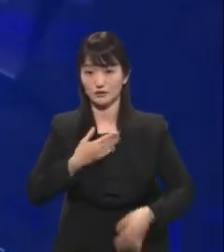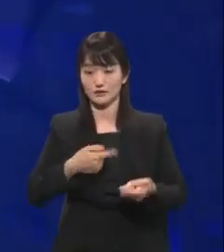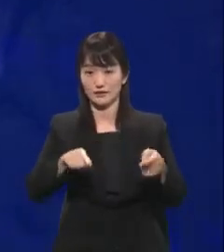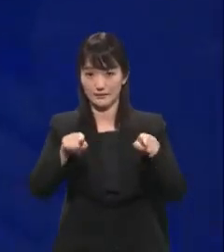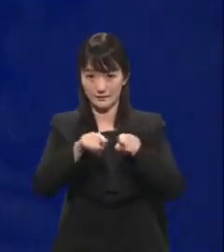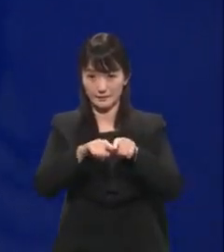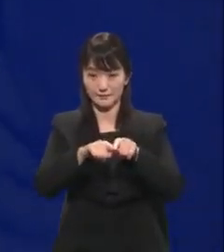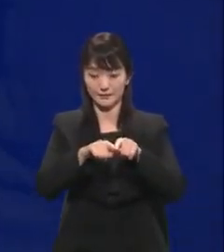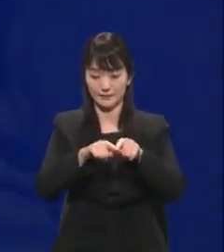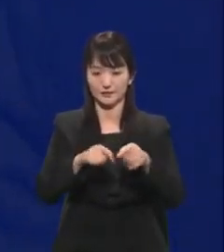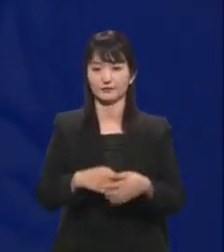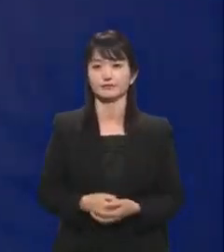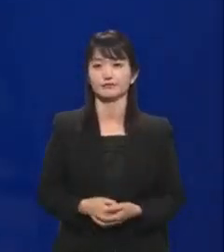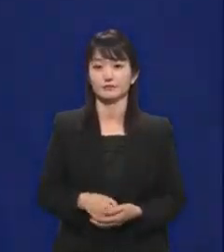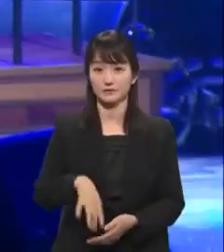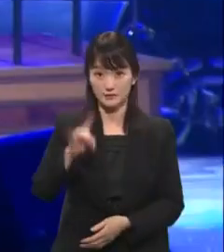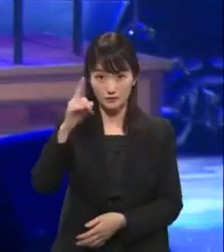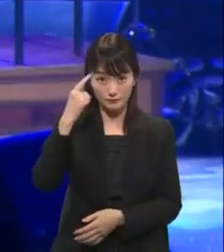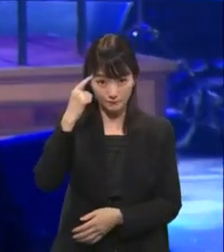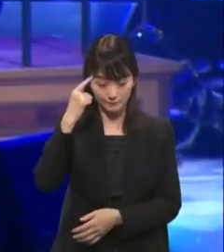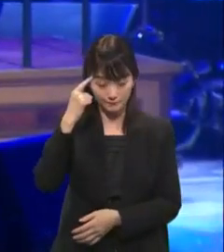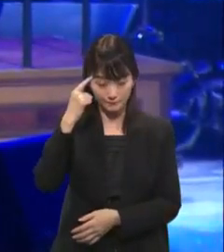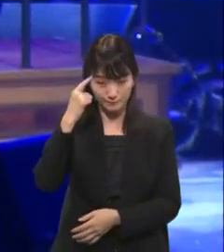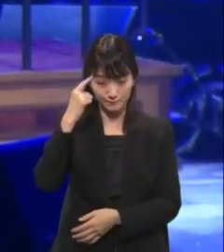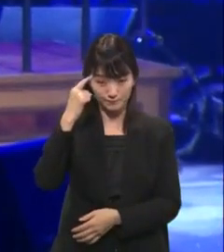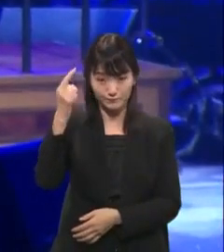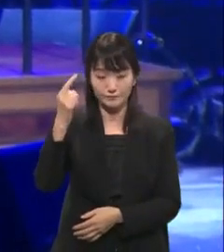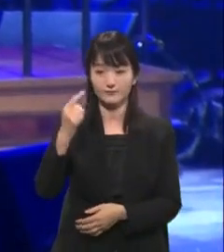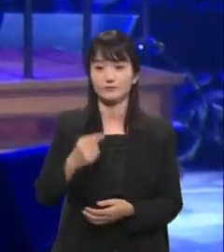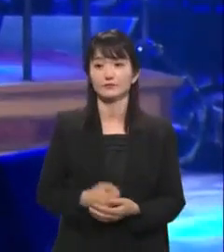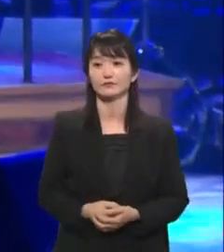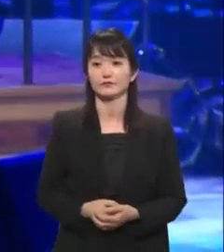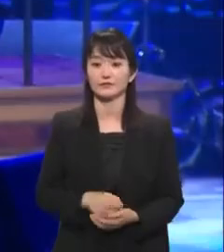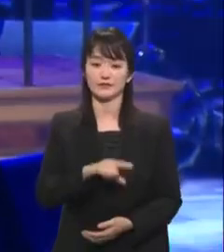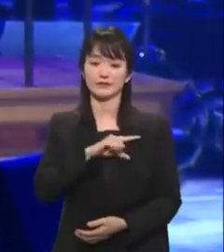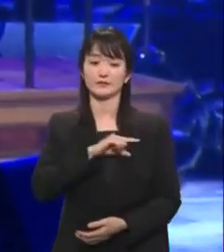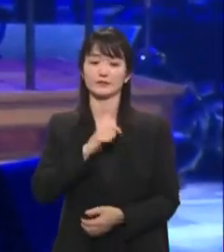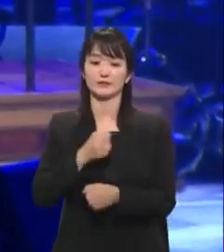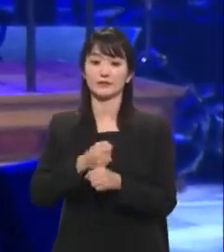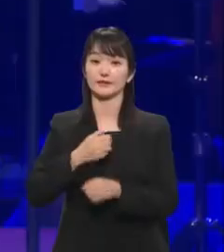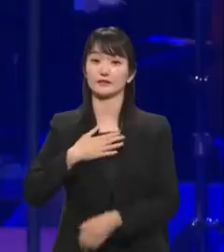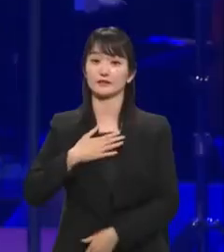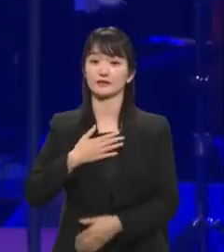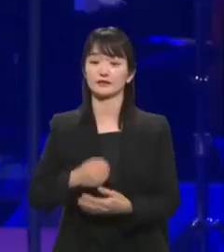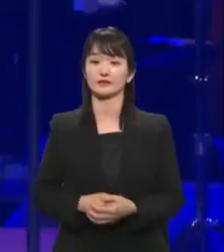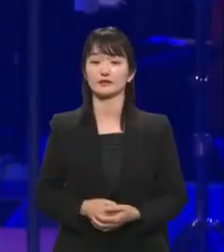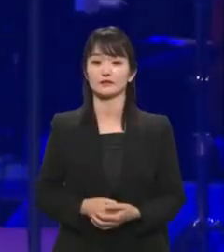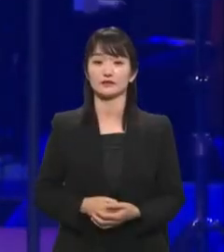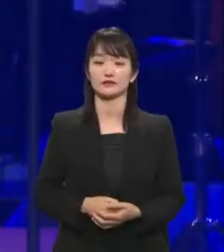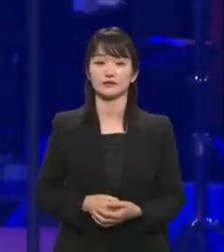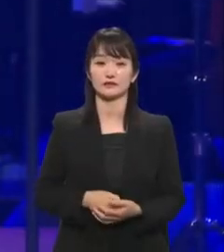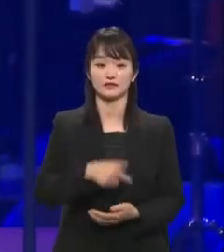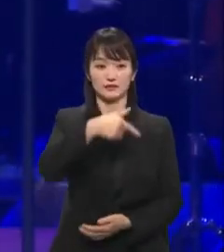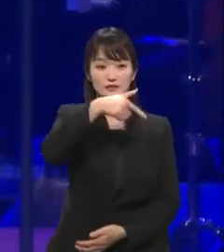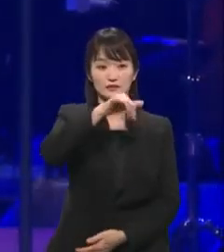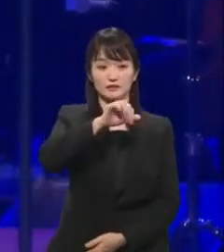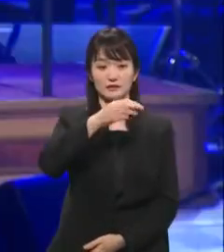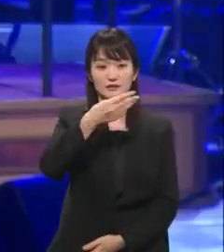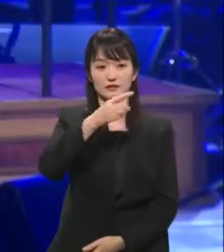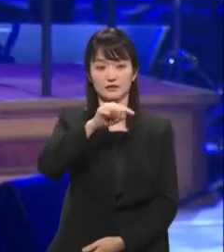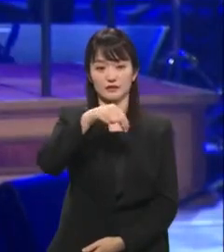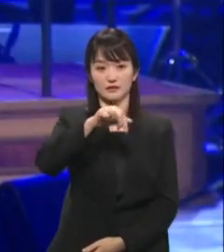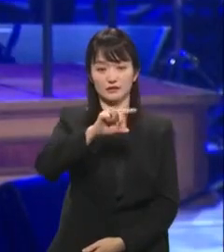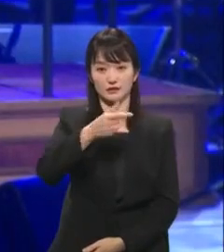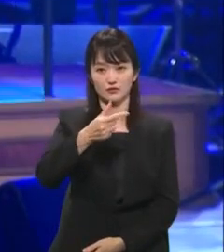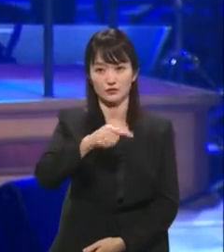이게 처음으로 개발하신 거죠? 아, 기타 산조라는 이름을 제가 짓고요. 예. 기타 산조라는 장르를 제가 개척한 장르,